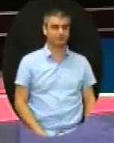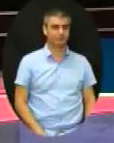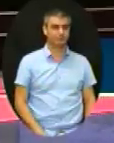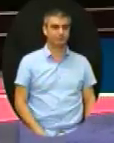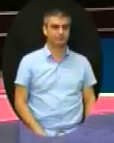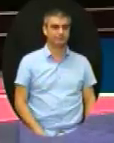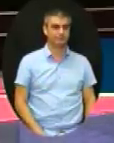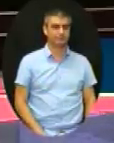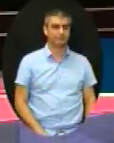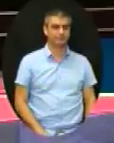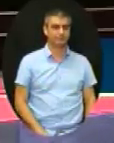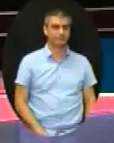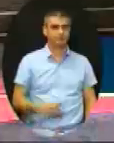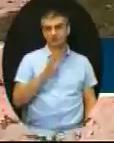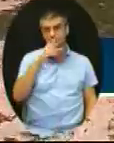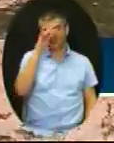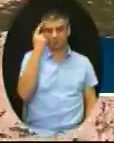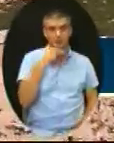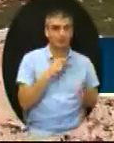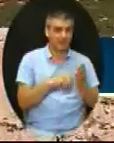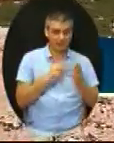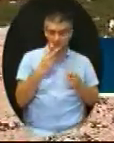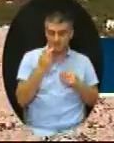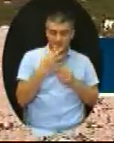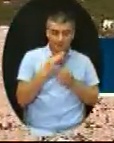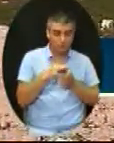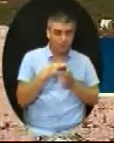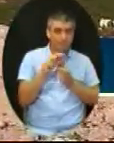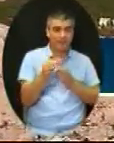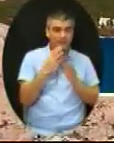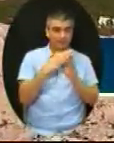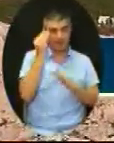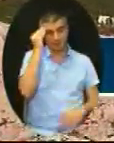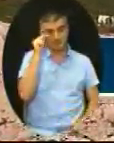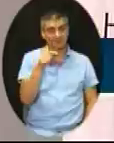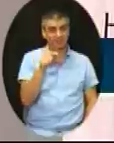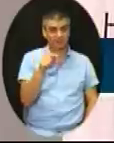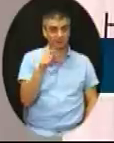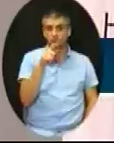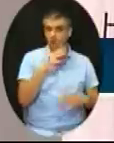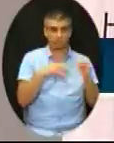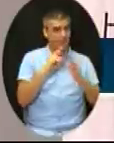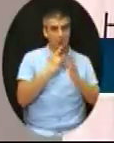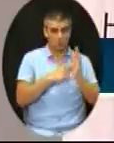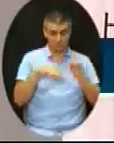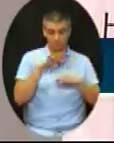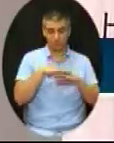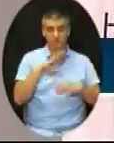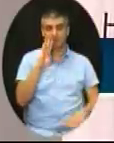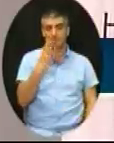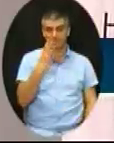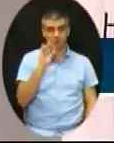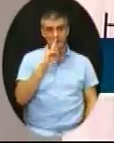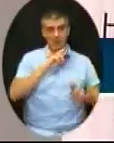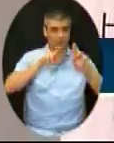זה יותר קיצוני דווקא במקרה הזה, מפני שבמרחק 250 מטר מבית הספר הזה, שהוא בנייה לא חוקית, בשטח B